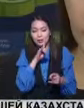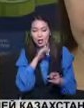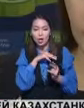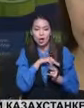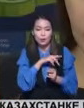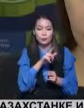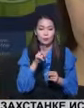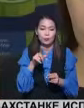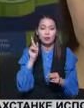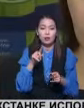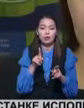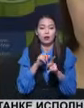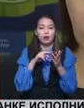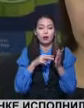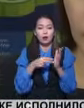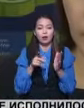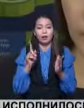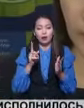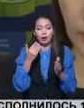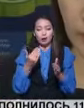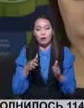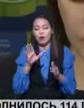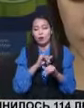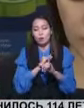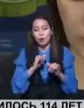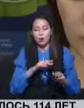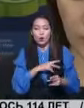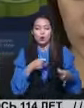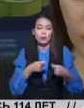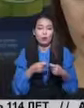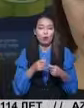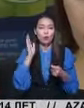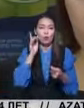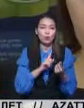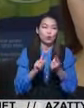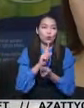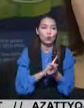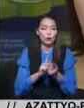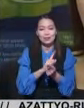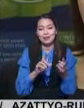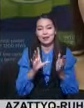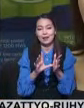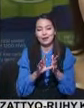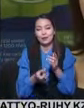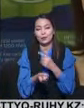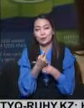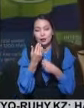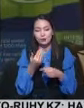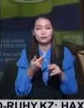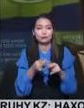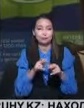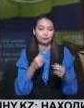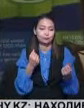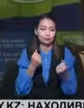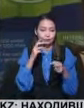сотрудниками. Мы также нацелены на то, чтобы наращивать сотрудничество в области возобновляемых источников энергии. Солнечные панели, ветровые турбины.